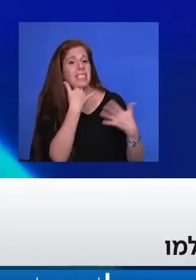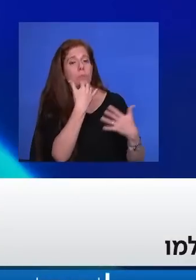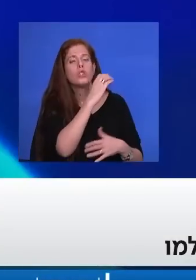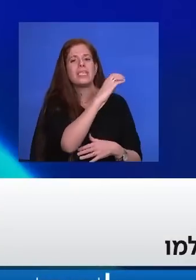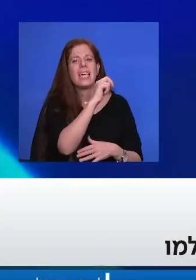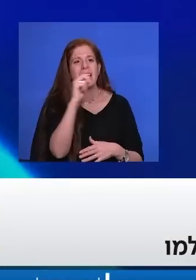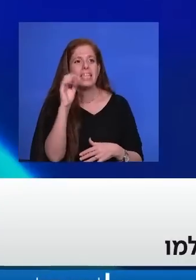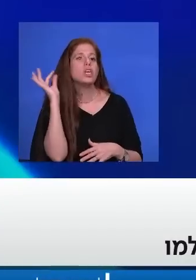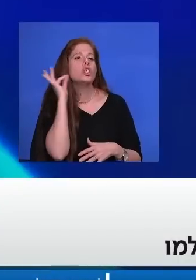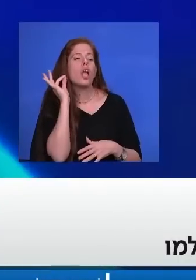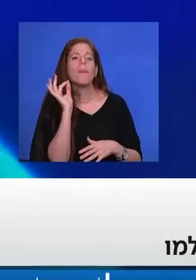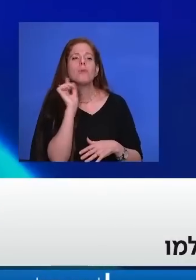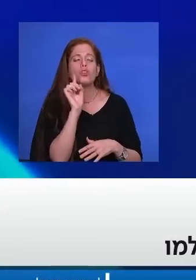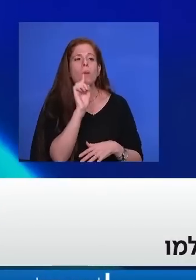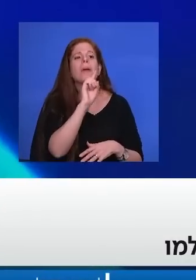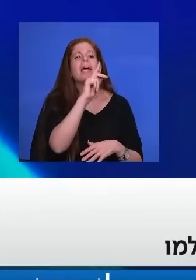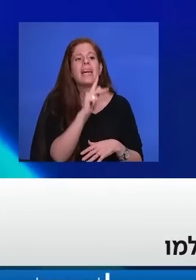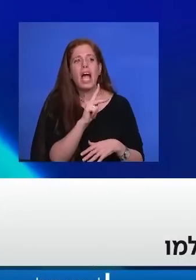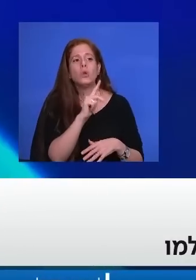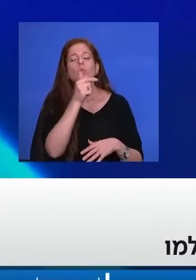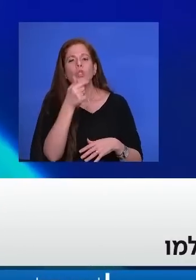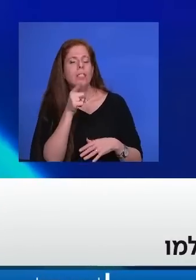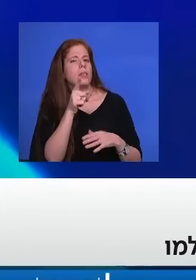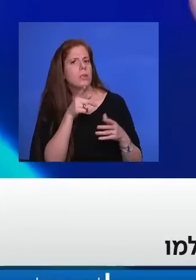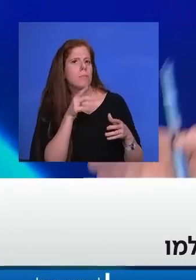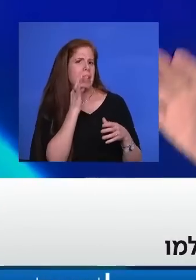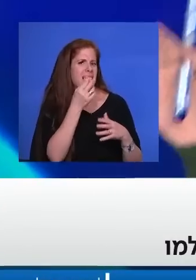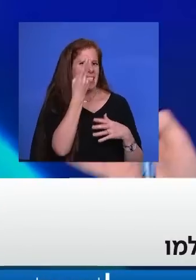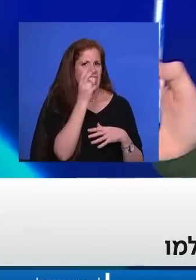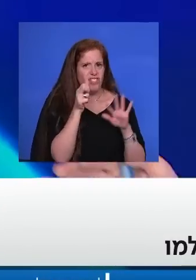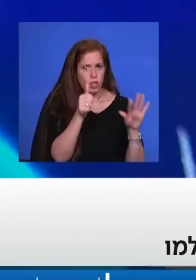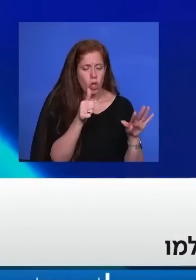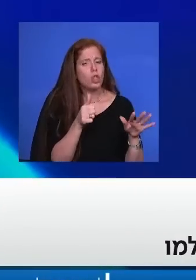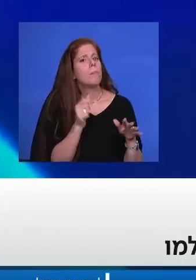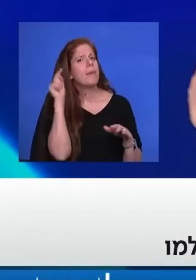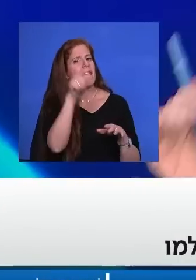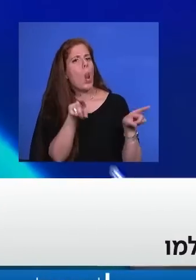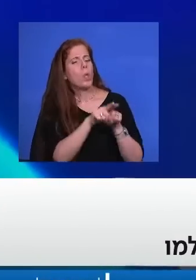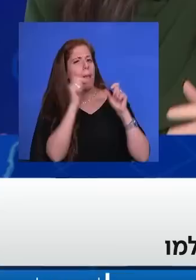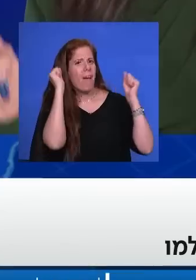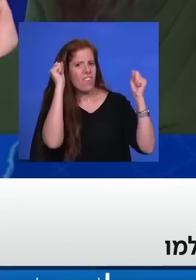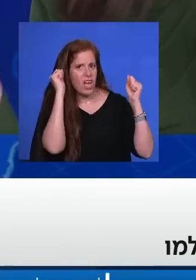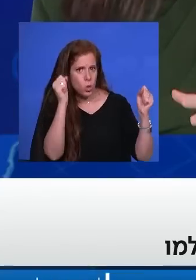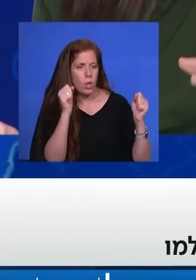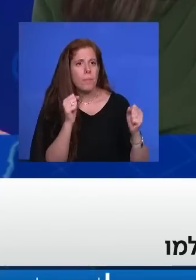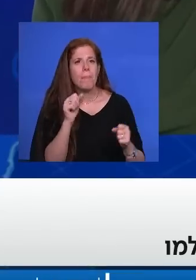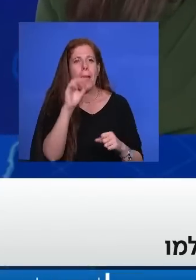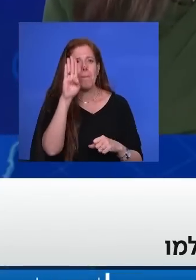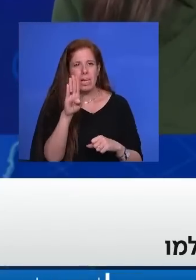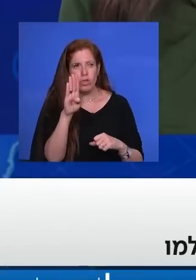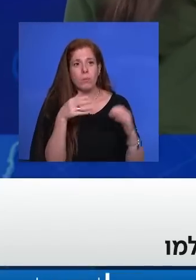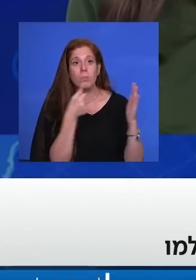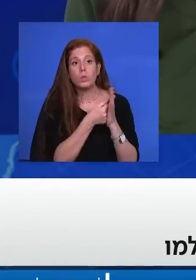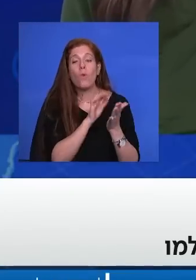קאו ז'ישין, עורכת בחברת הוצאה לאור, בת 26, מגיעה לאותן הפגנות, מגיעה להפגנה בבייג'ין בסוף נובמבר,